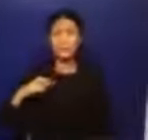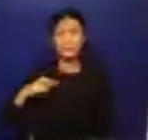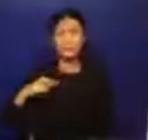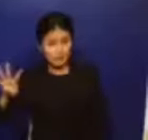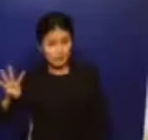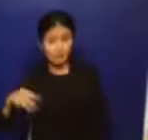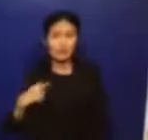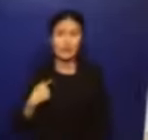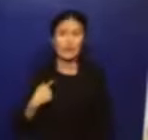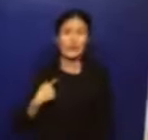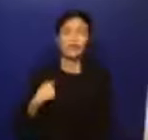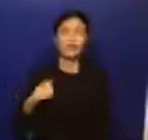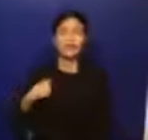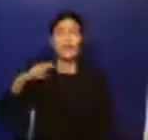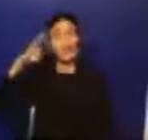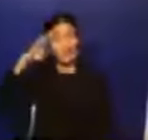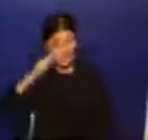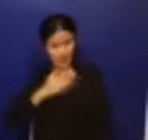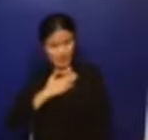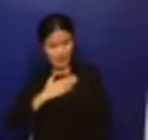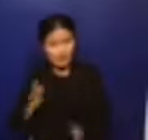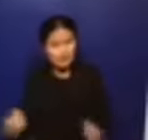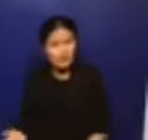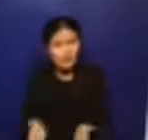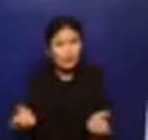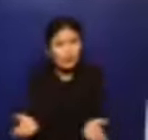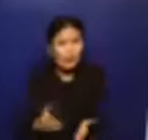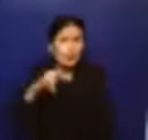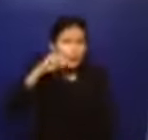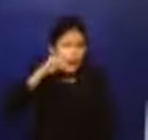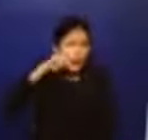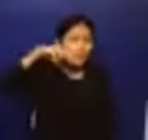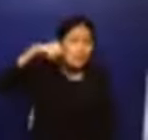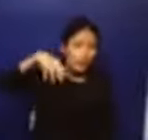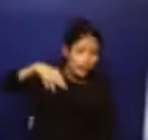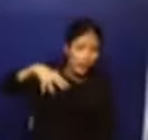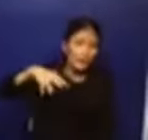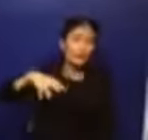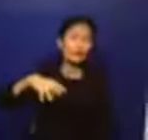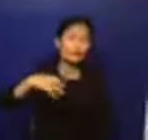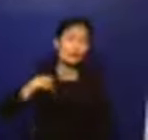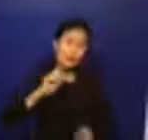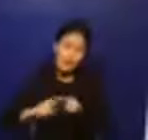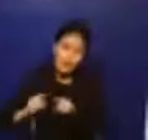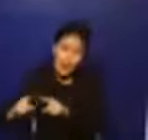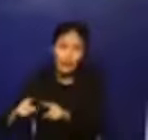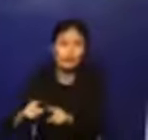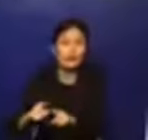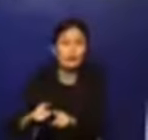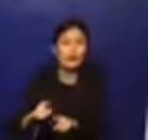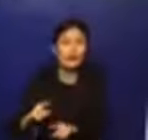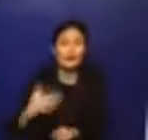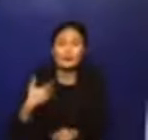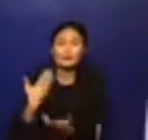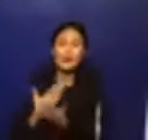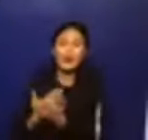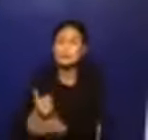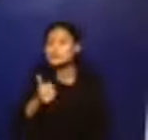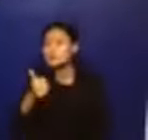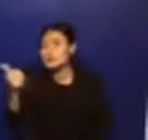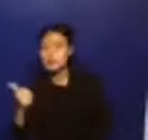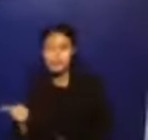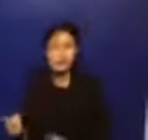องทัพฟ้าค่าน้ำประปาและค่าใช้จ่ายอื่นๆที่จำเป็นในการอยู่อาศัยตรงสอดคล้องกันนะคะกองทัพบก